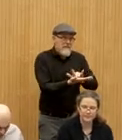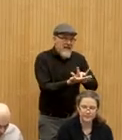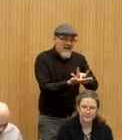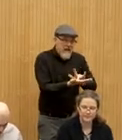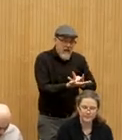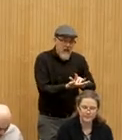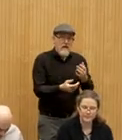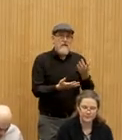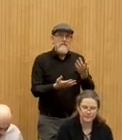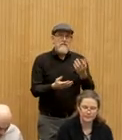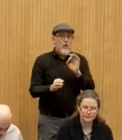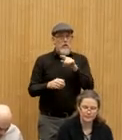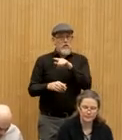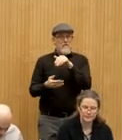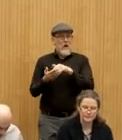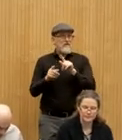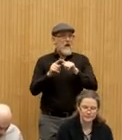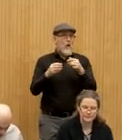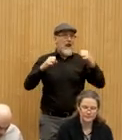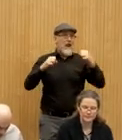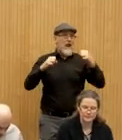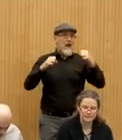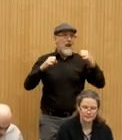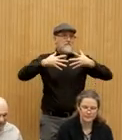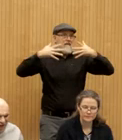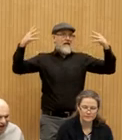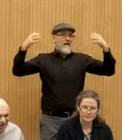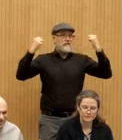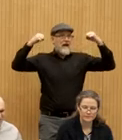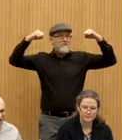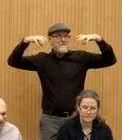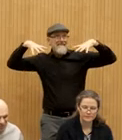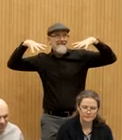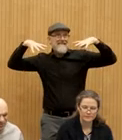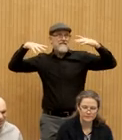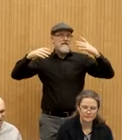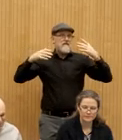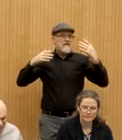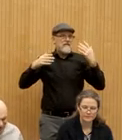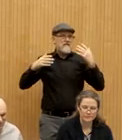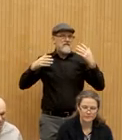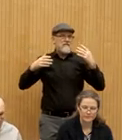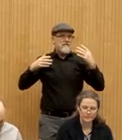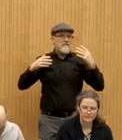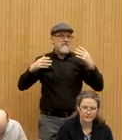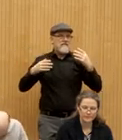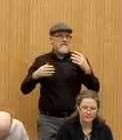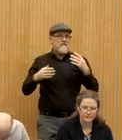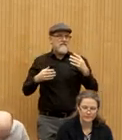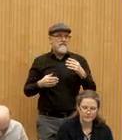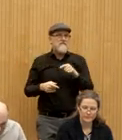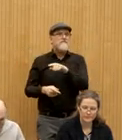sich orientieren können? Lesen Sie Braille, die Texte? Ja, ich arbeite mit Braille-Schrift, richtig.